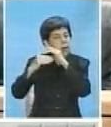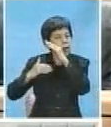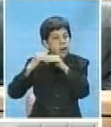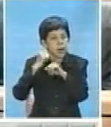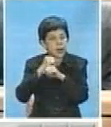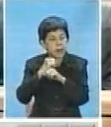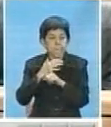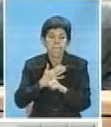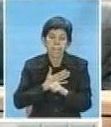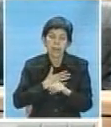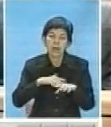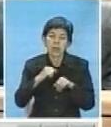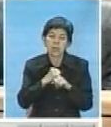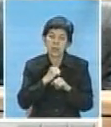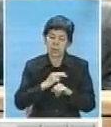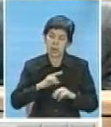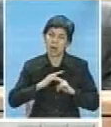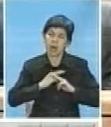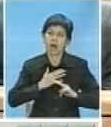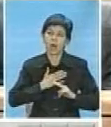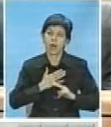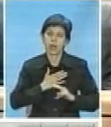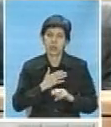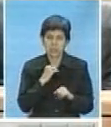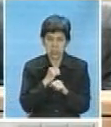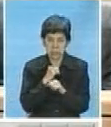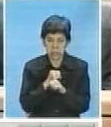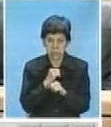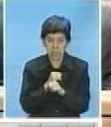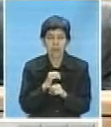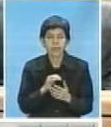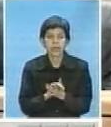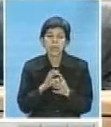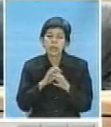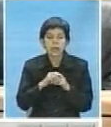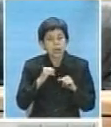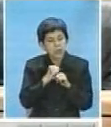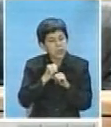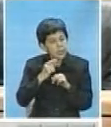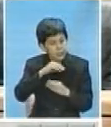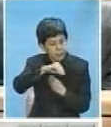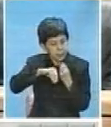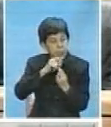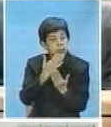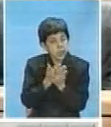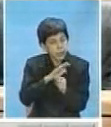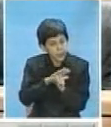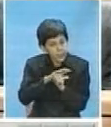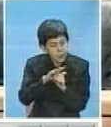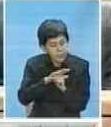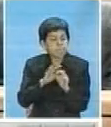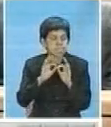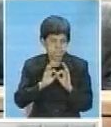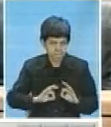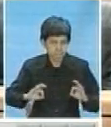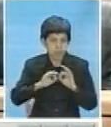ายืนอยู่บนขาตัวเองนะครับให้เราสามารถพัฒนาตัวเองได้โดยใช้หลักปรัชญาเศรษฐกิจพอเพียงนี่แหละครับคือสิ่งที่ผมจะฝ